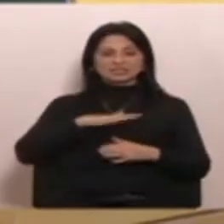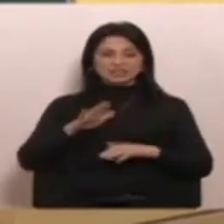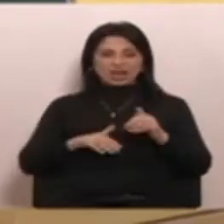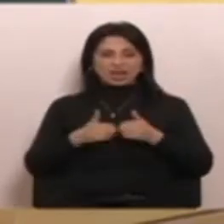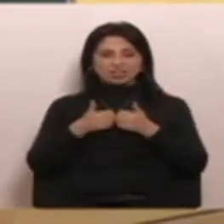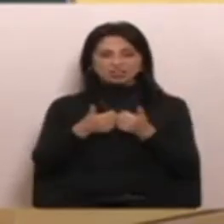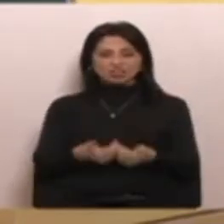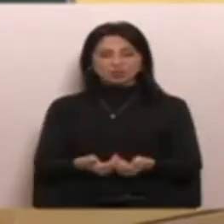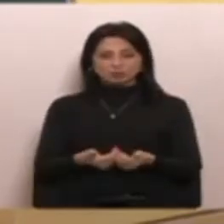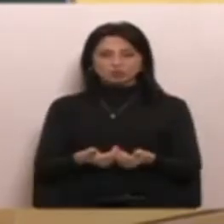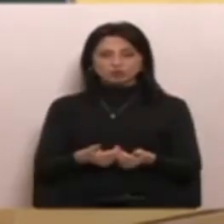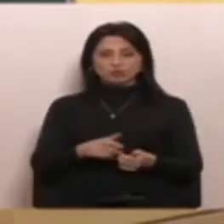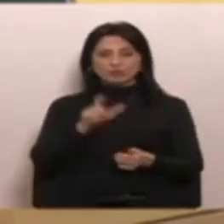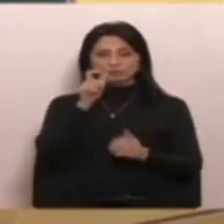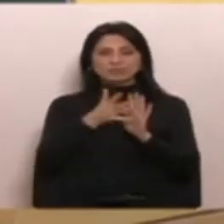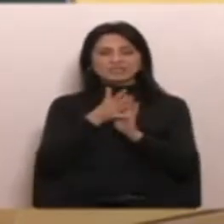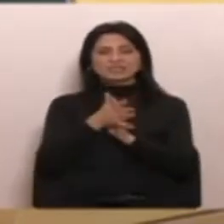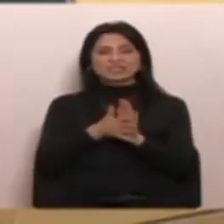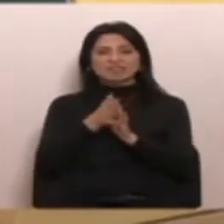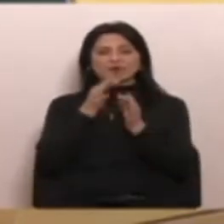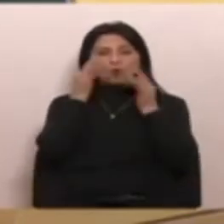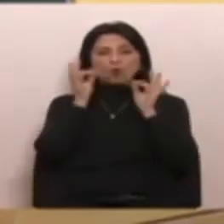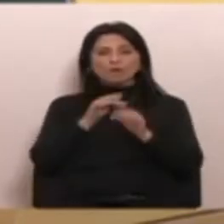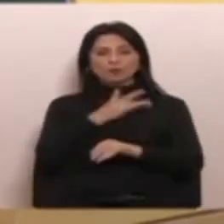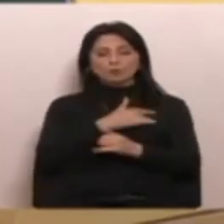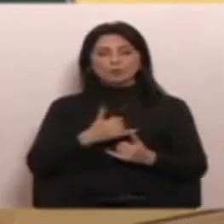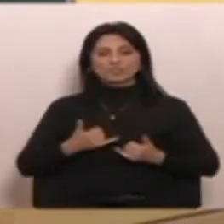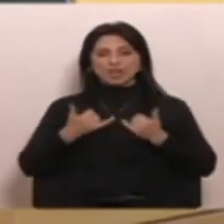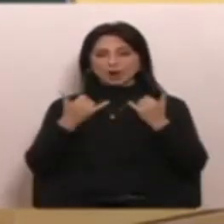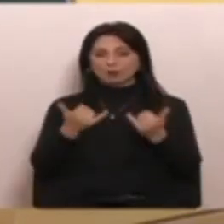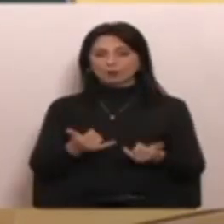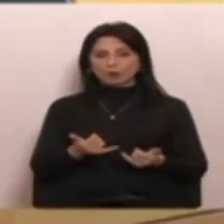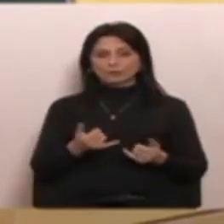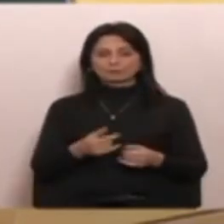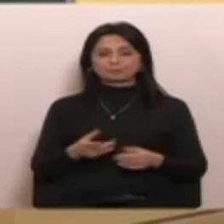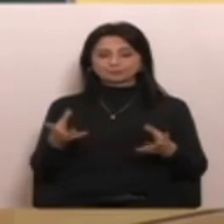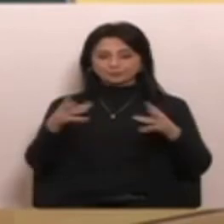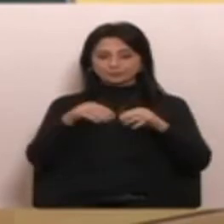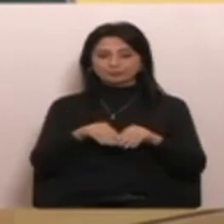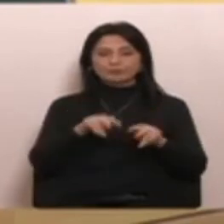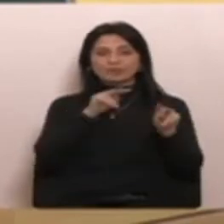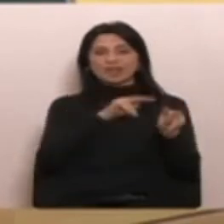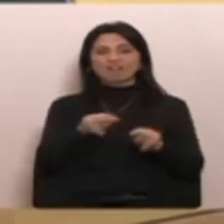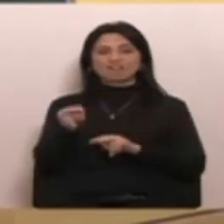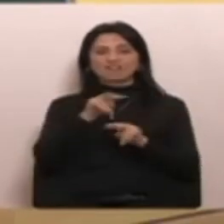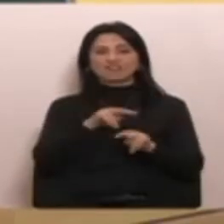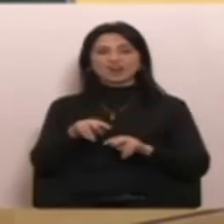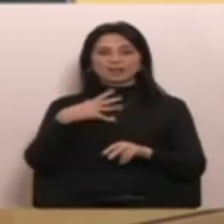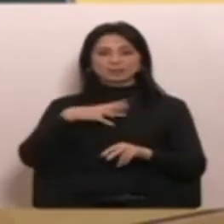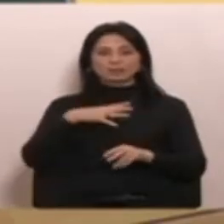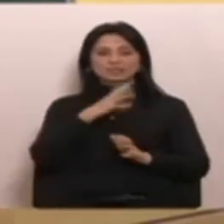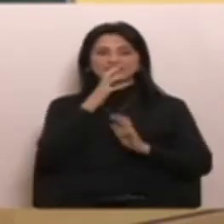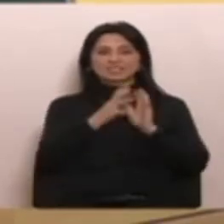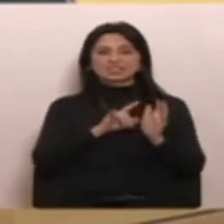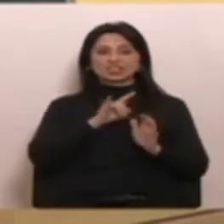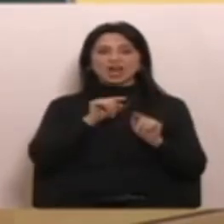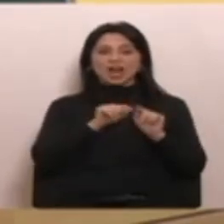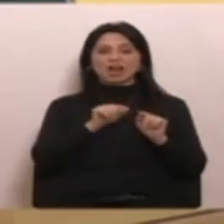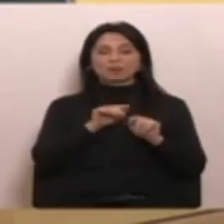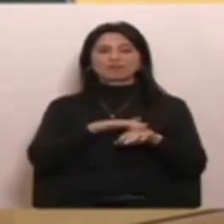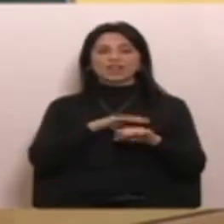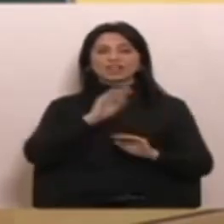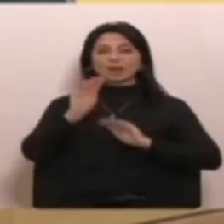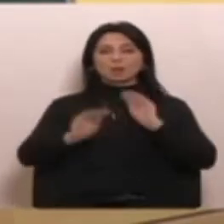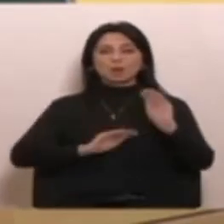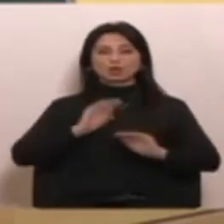შეუწყობს მგზავრების კომფორტულად მომსახურებას. ამასთან გავაკონტროლებთ თბილისის საერთაშორისო აეროპორტის კეთილმოწყობის